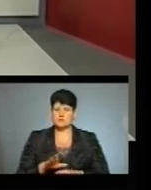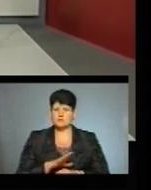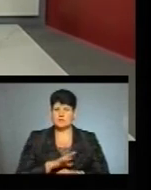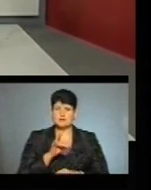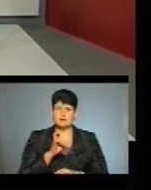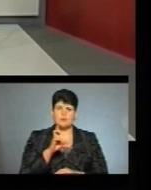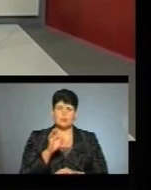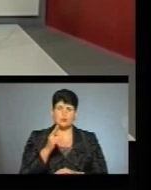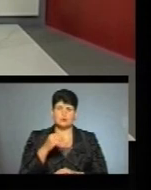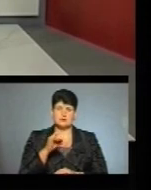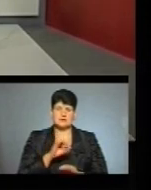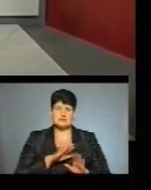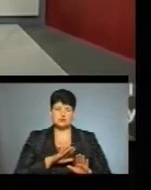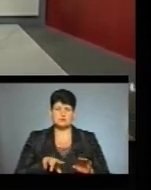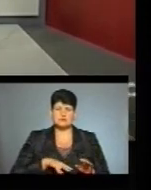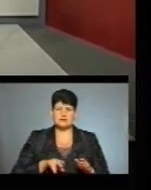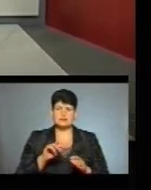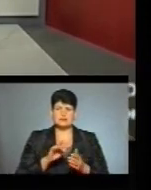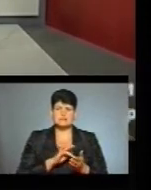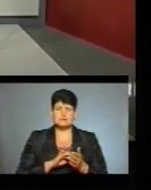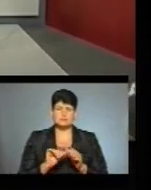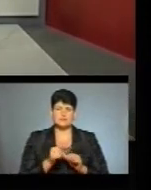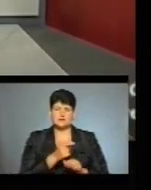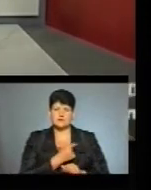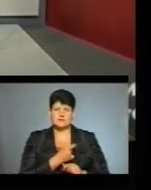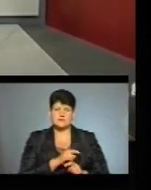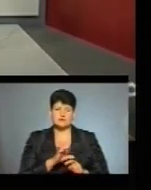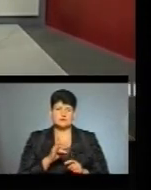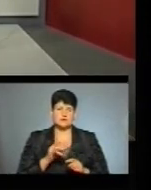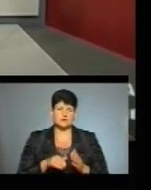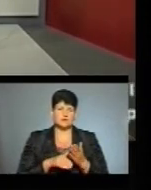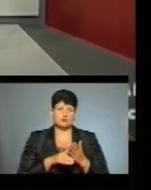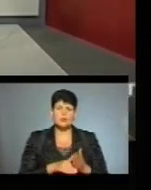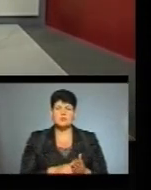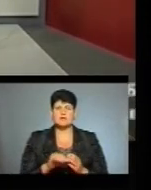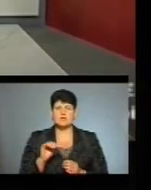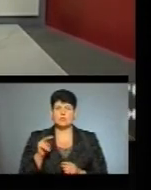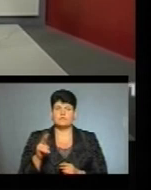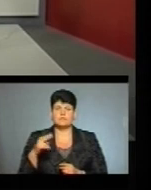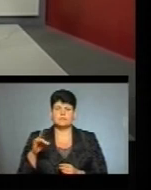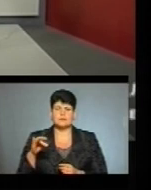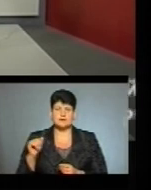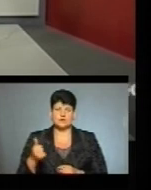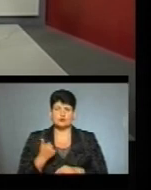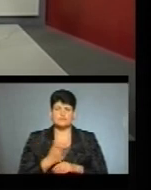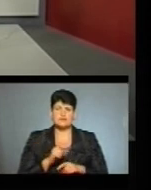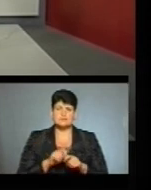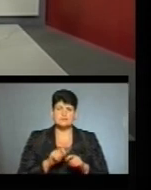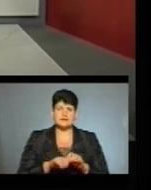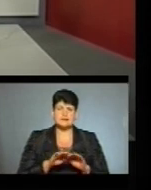Надія Боднар, заступник директора Центру первинної медико-санітарної допомоги, та Любов Дмитраш, головний експерт